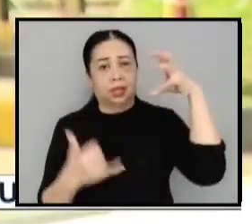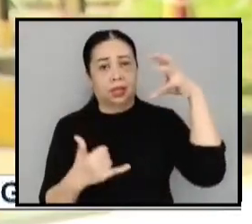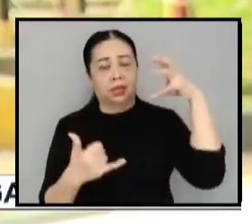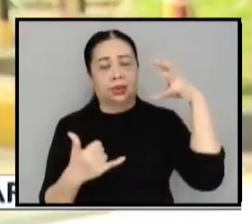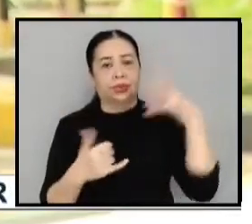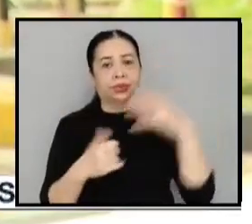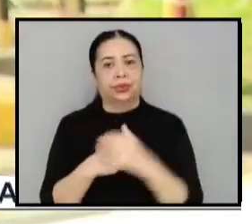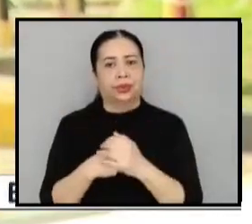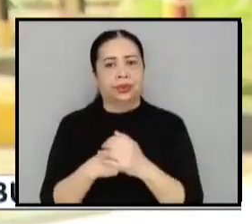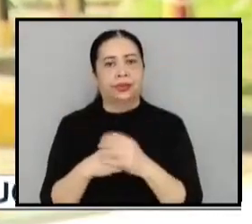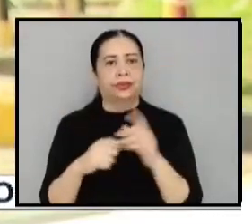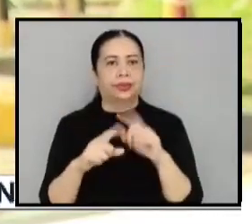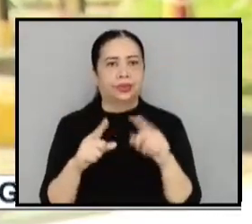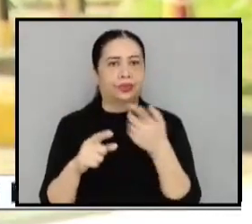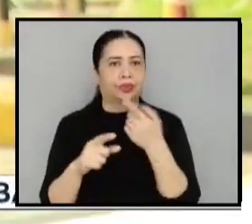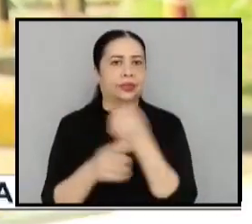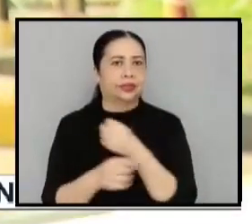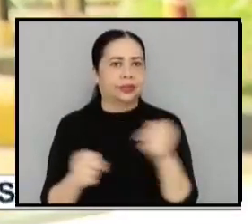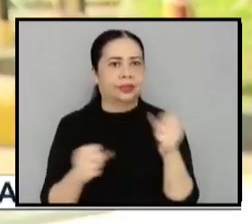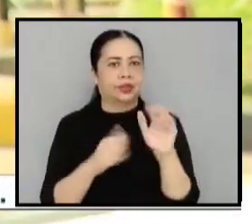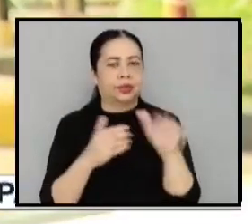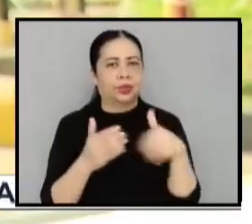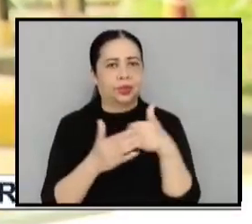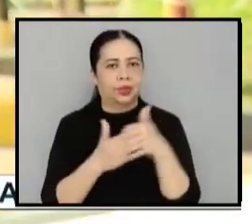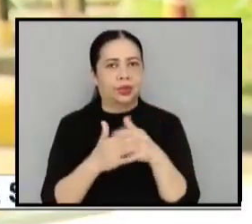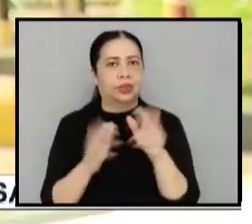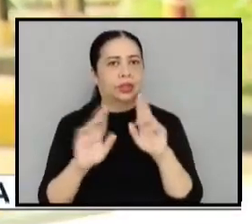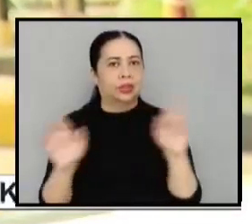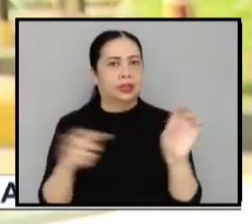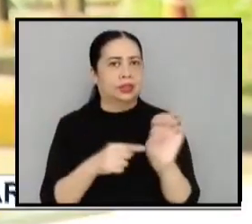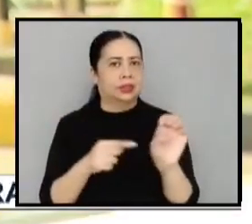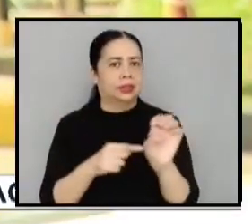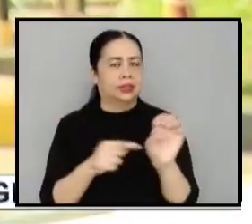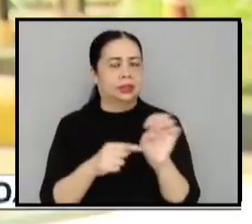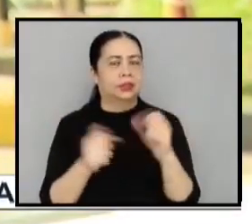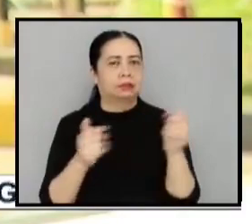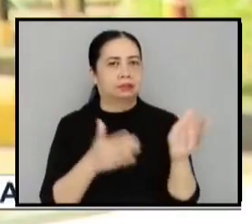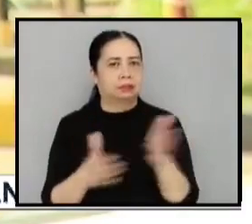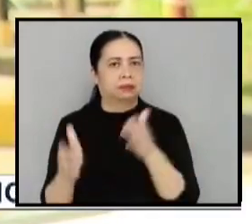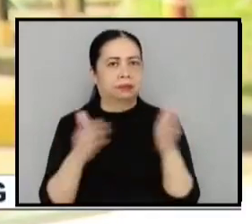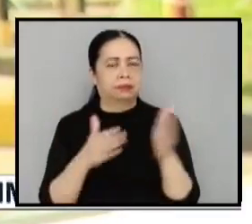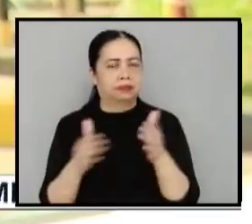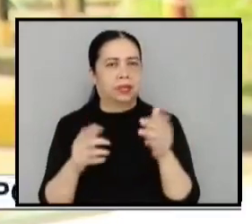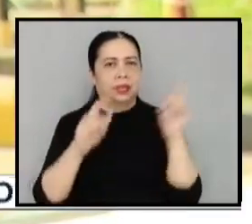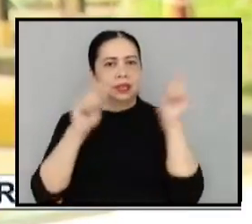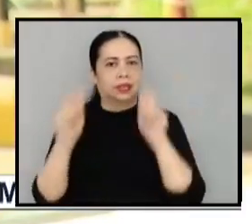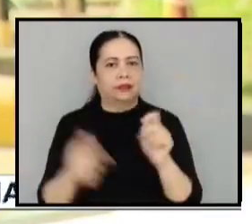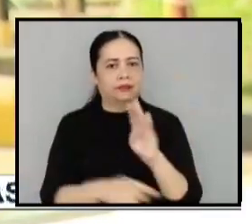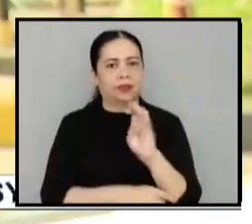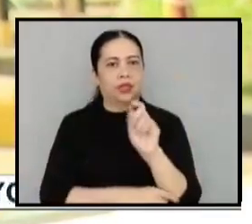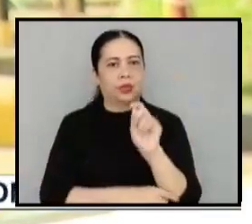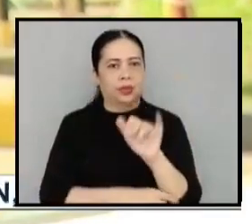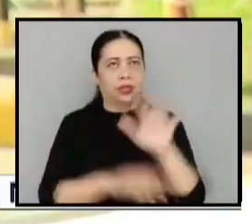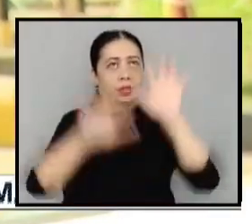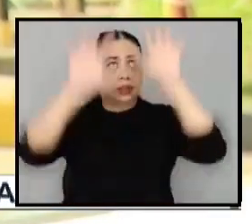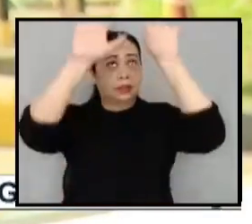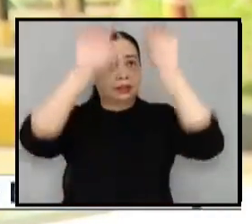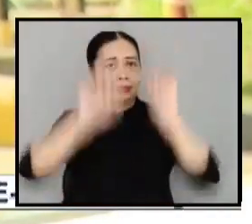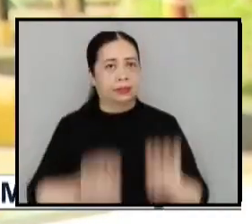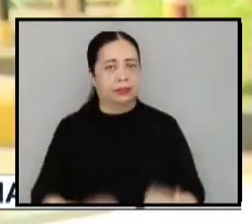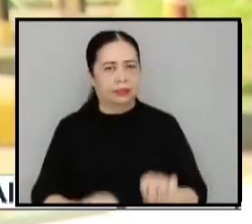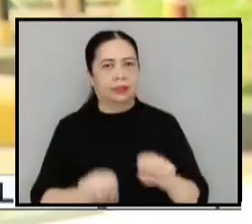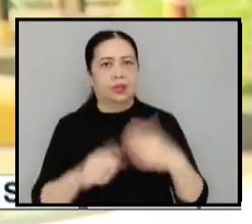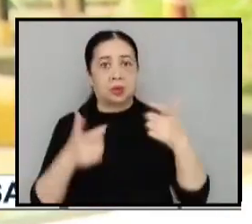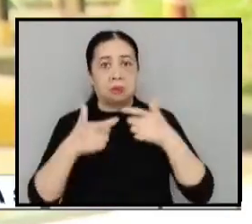Kaya naman para sa kaligtasan ng lahat at bilang paghahanda na rin sa posibleng epekto ng bagyong Betty, ay itiniklop na ang karamihan sa mga